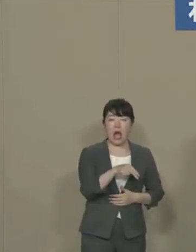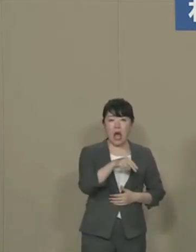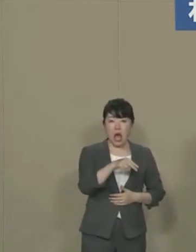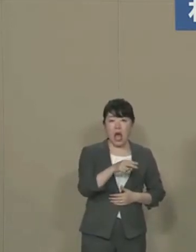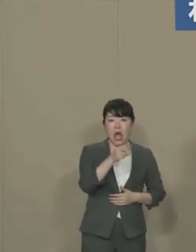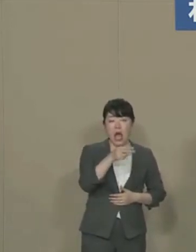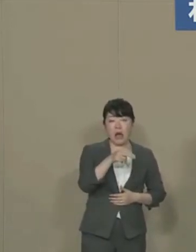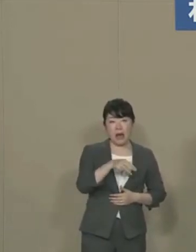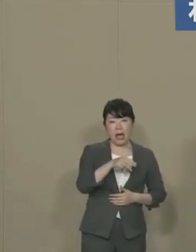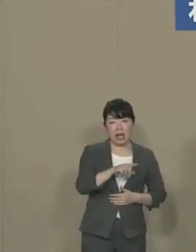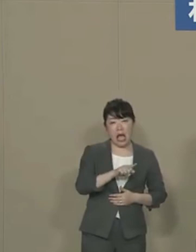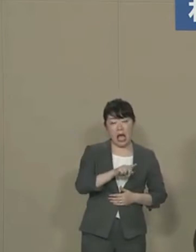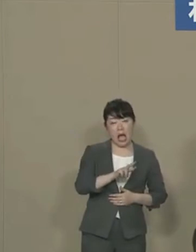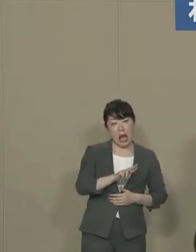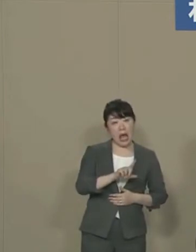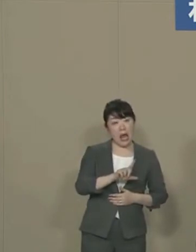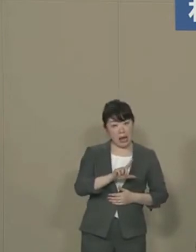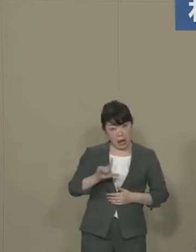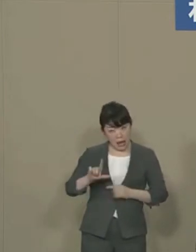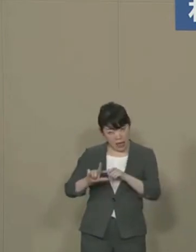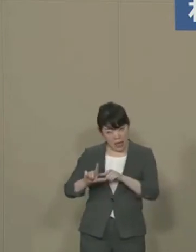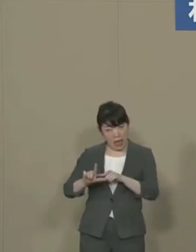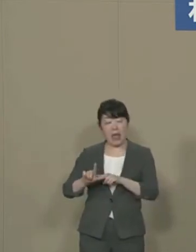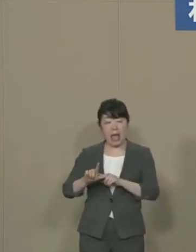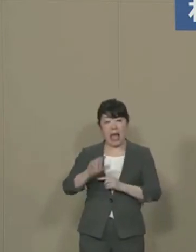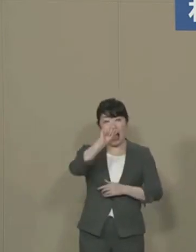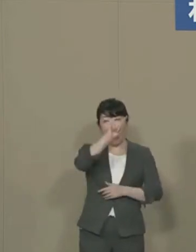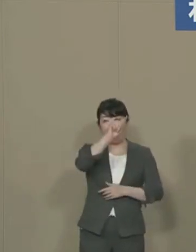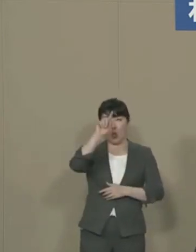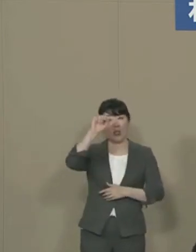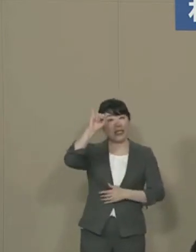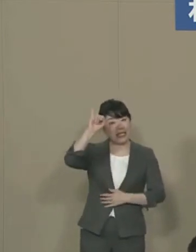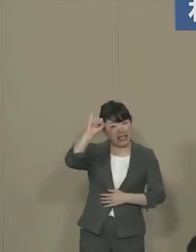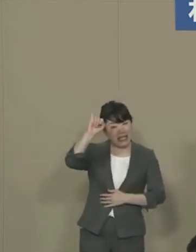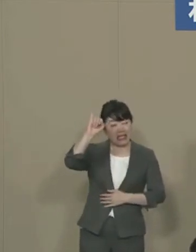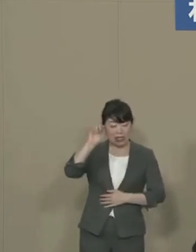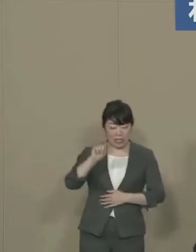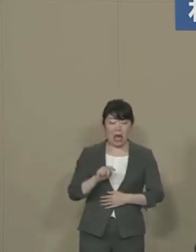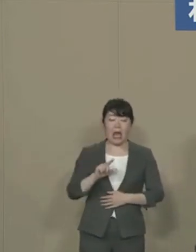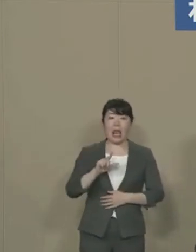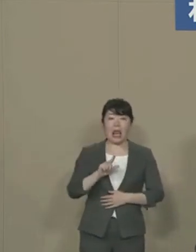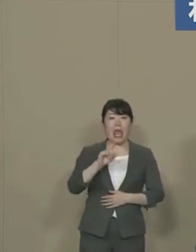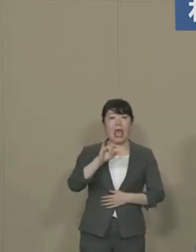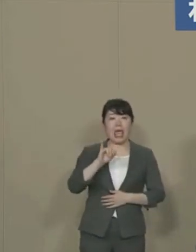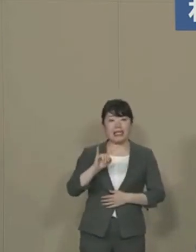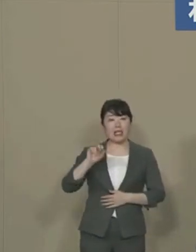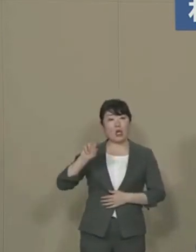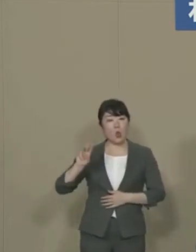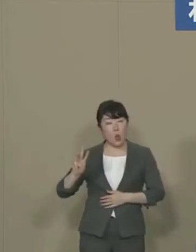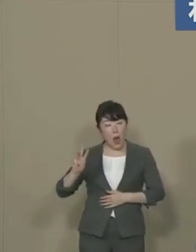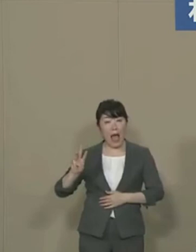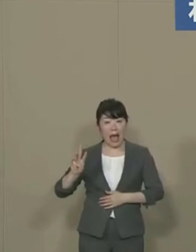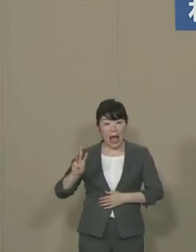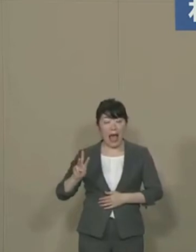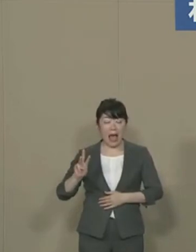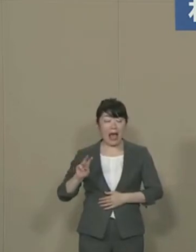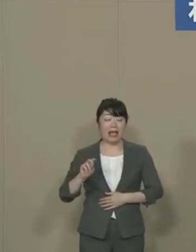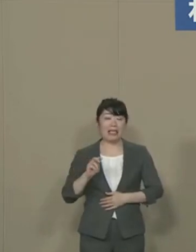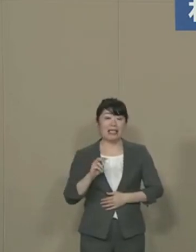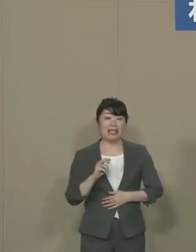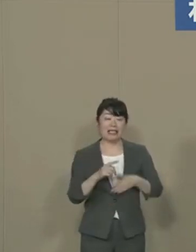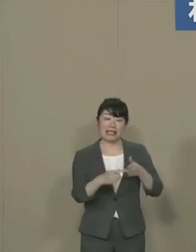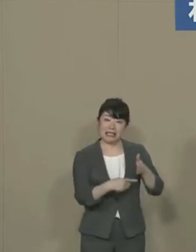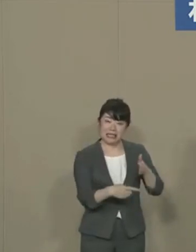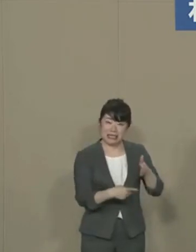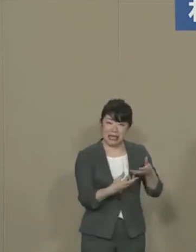から今日のらりるれで業の re れは新選組アーカカー業のカーキー空景湖湖